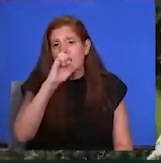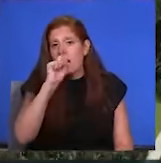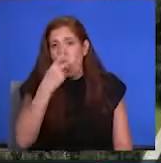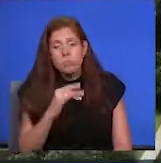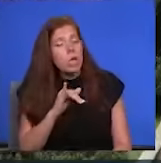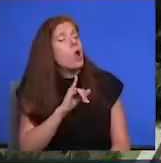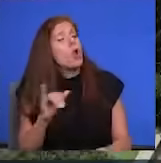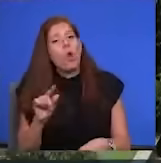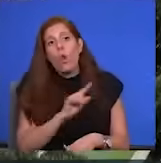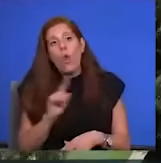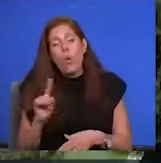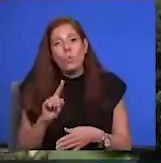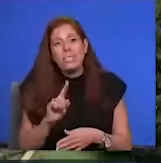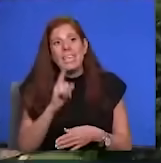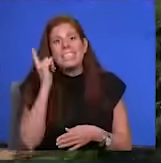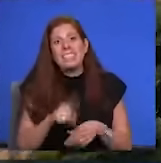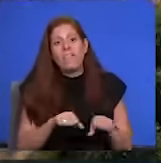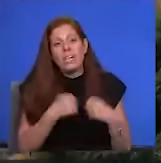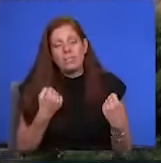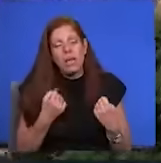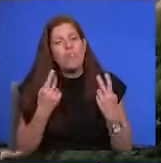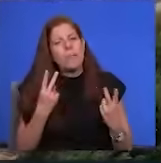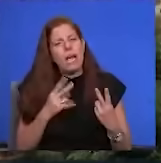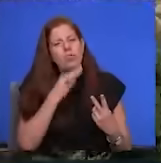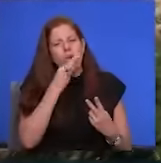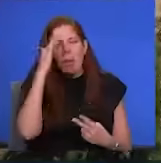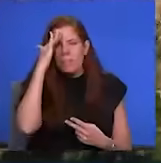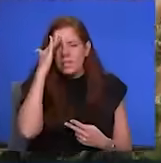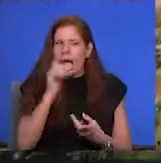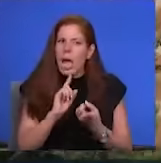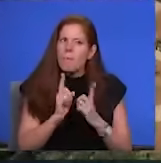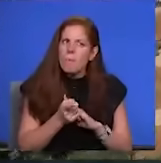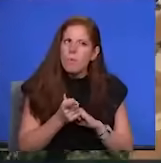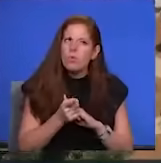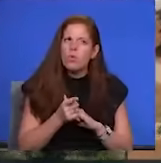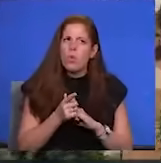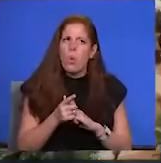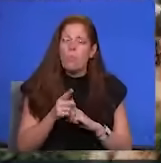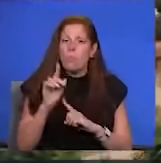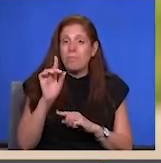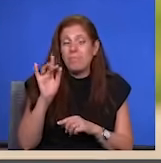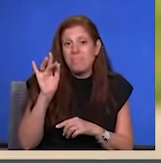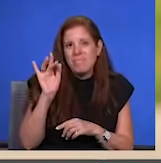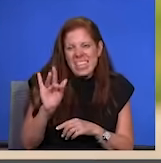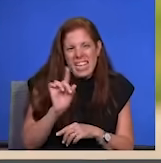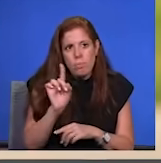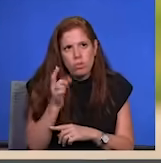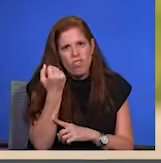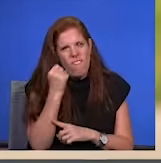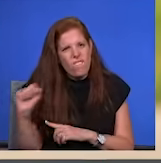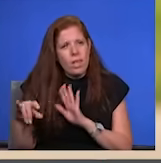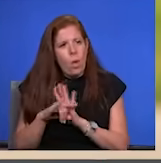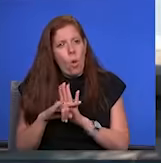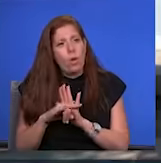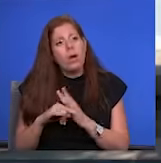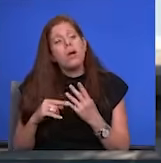ונותרנו בעיקר עם שאלה מטרידה. איך במקום לנקוט יד קשה נגד מפר החוק לכאורה, מכשירים לו חלק